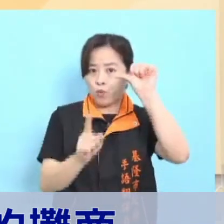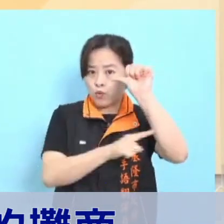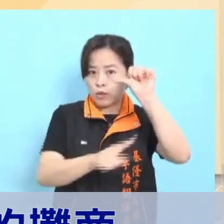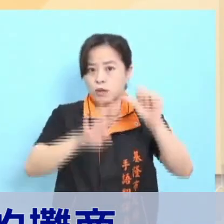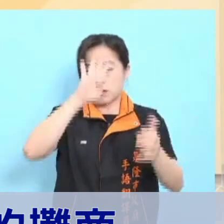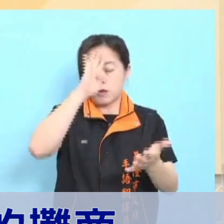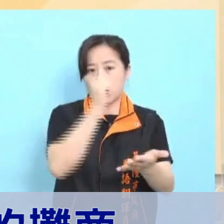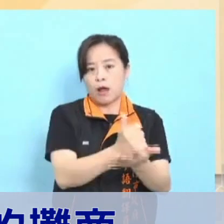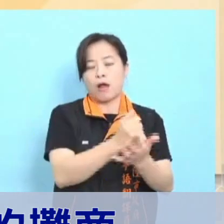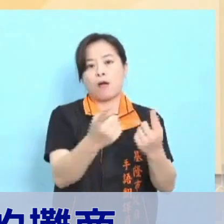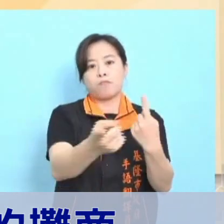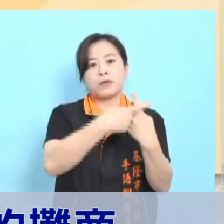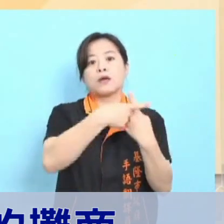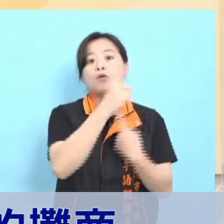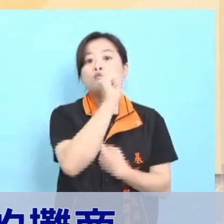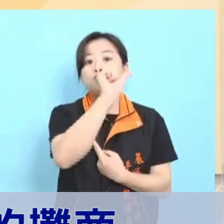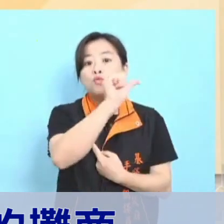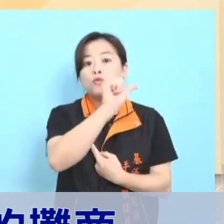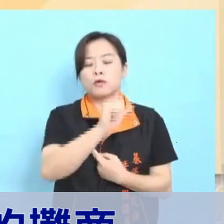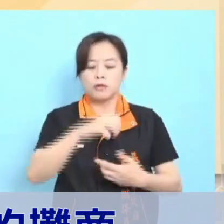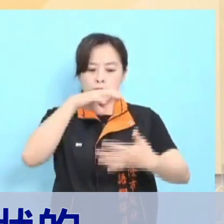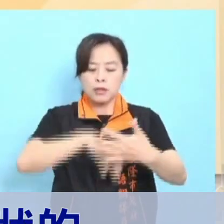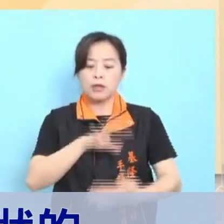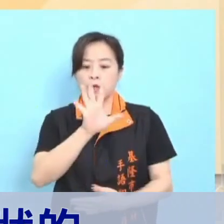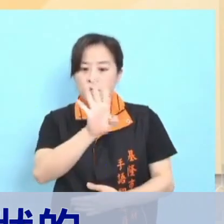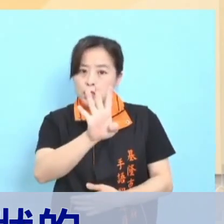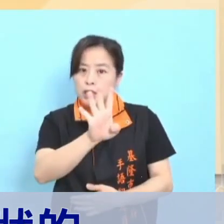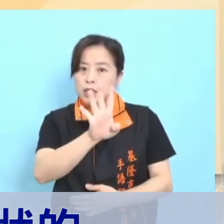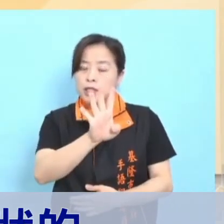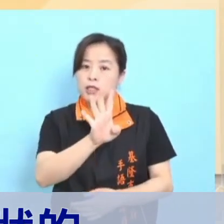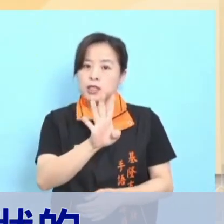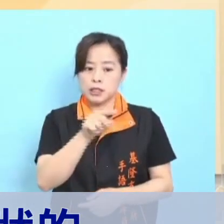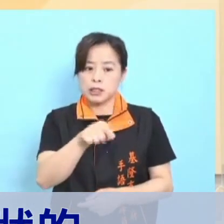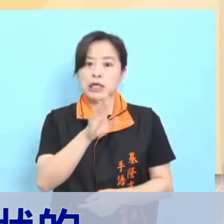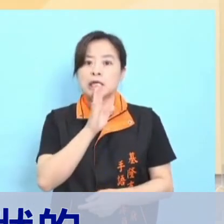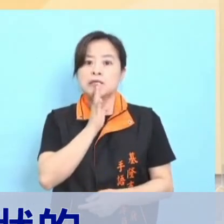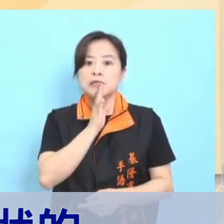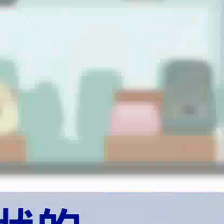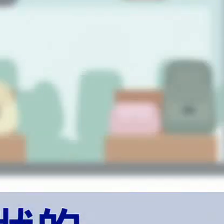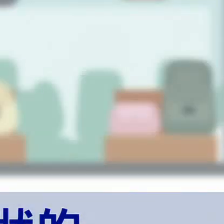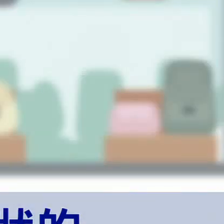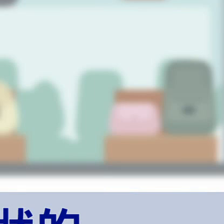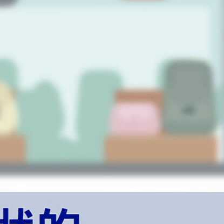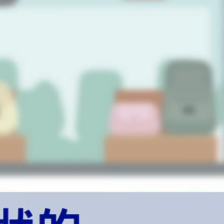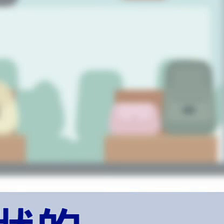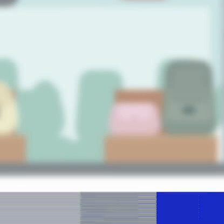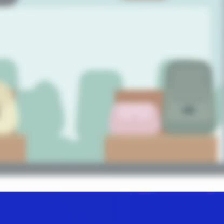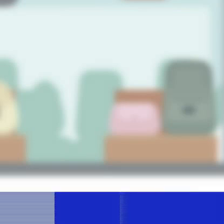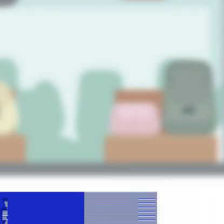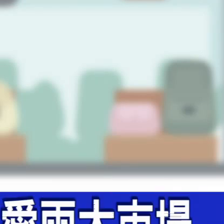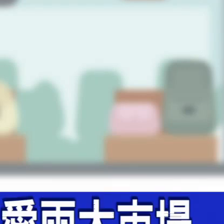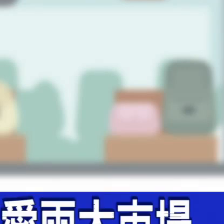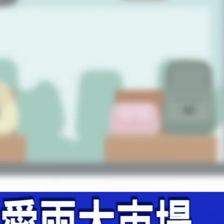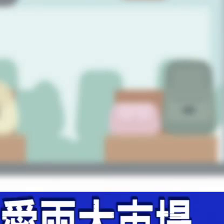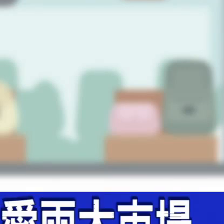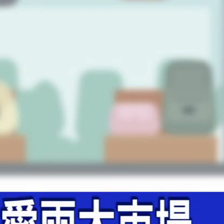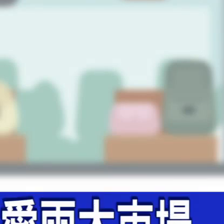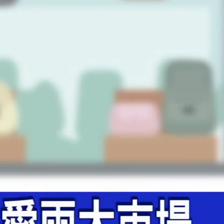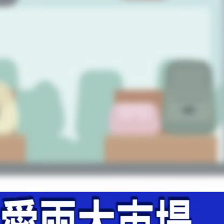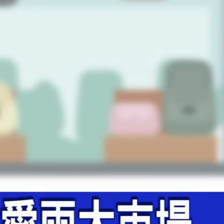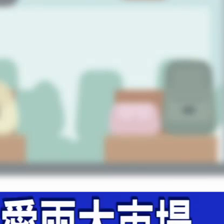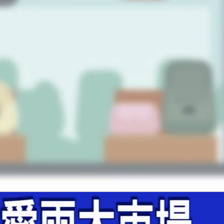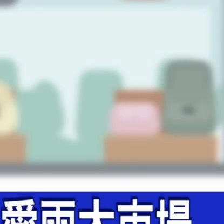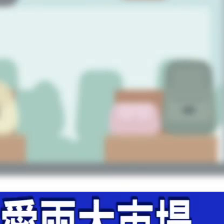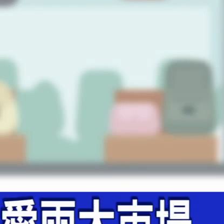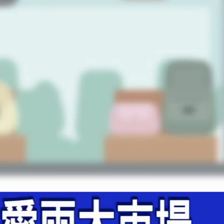确诊的摊商，其中有4个他都是没有症状的。 基隆成功市场再传摊商确诊，市